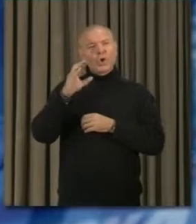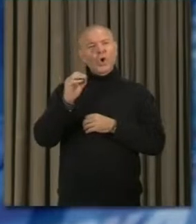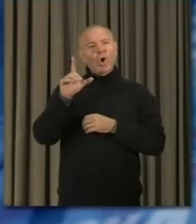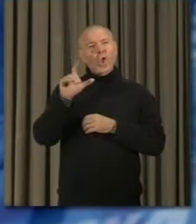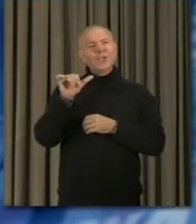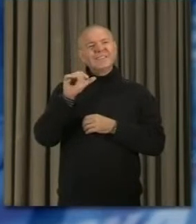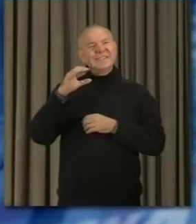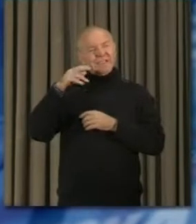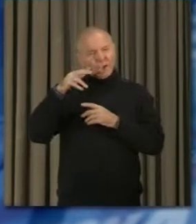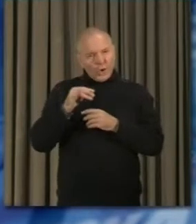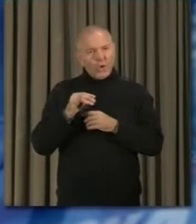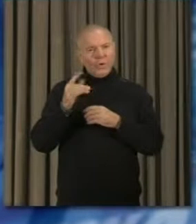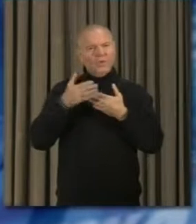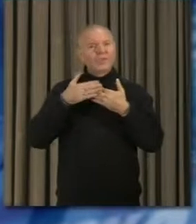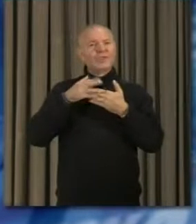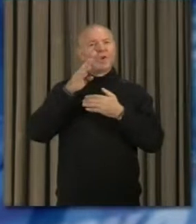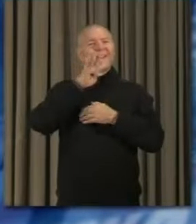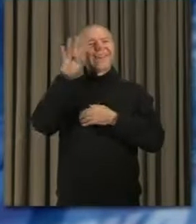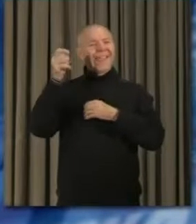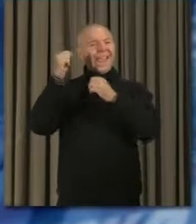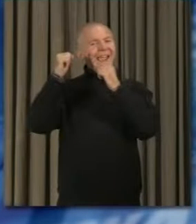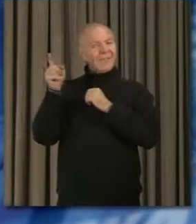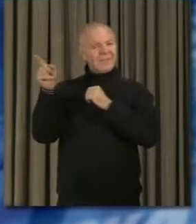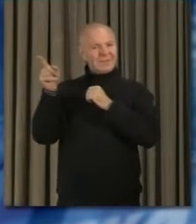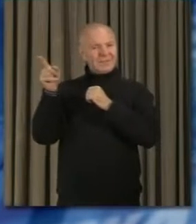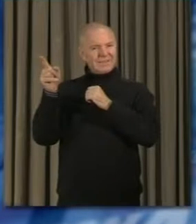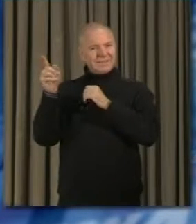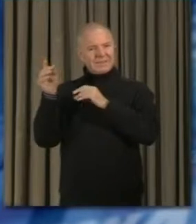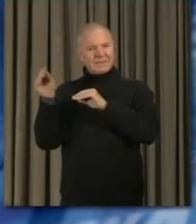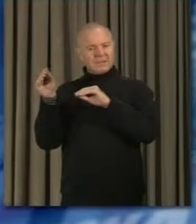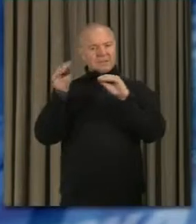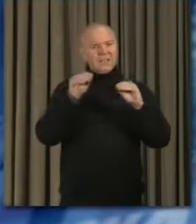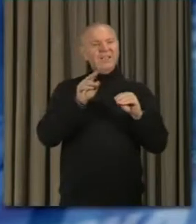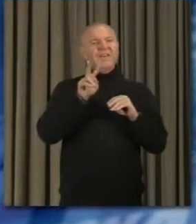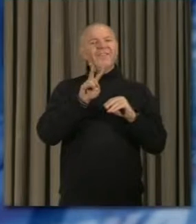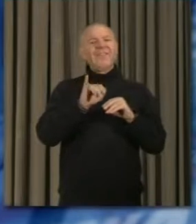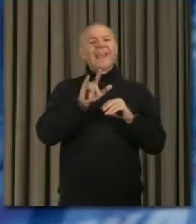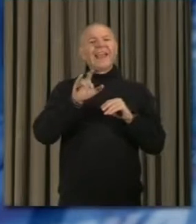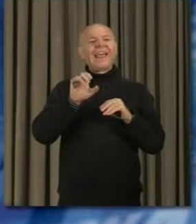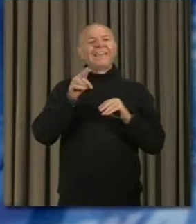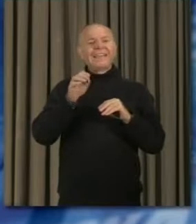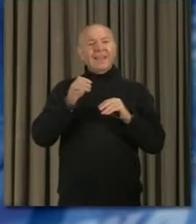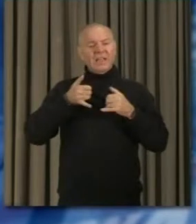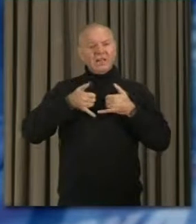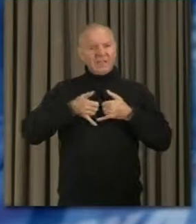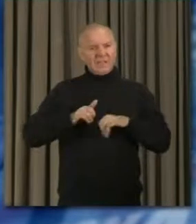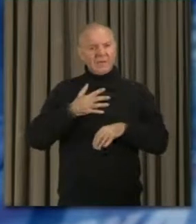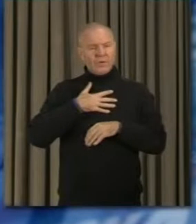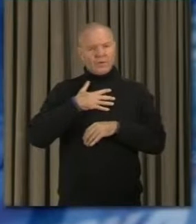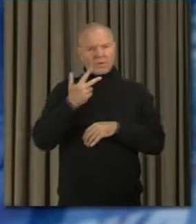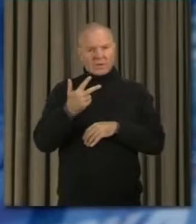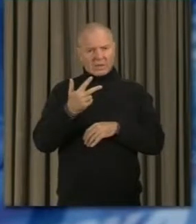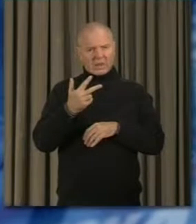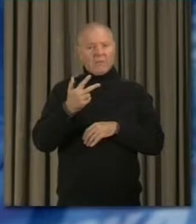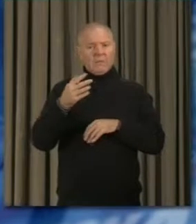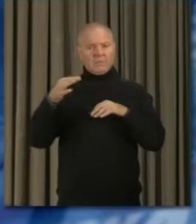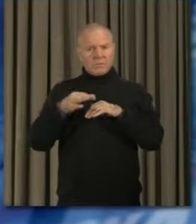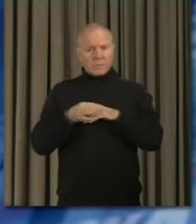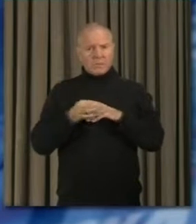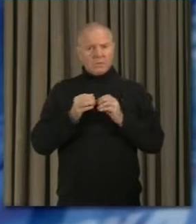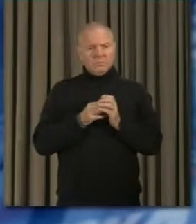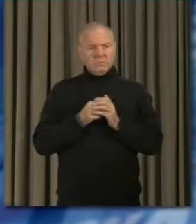di Folsogno, frazione di Re, si era trasferito da poco a Villette con la compagna Elena, il figlioletto di appena tre anni. In Valle Vigezzo